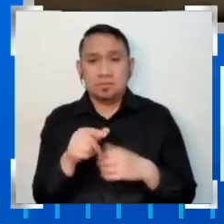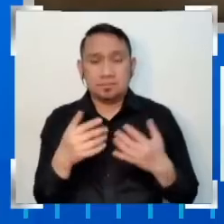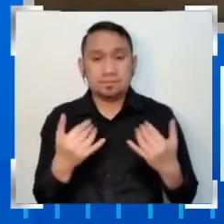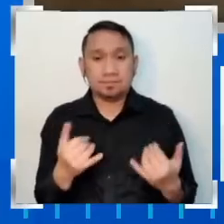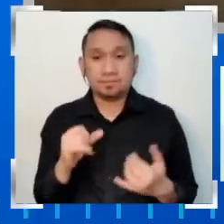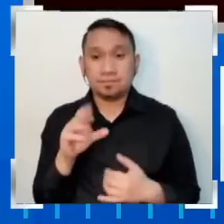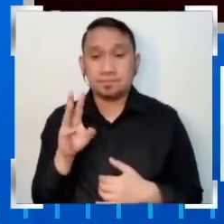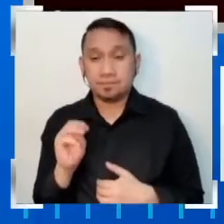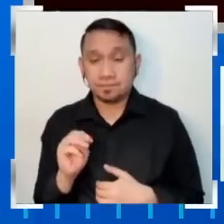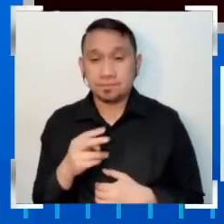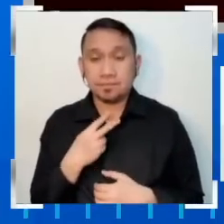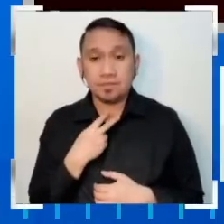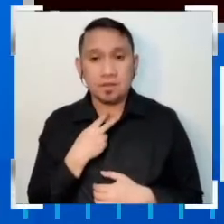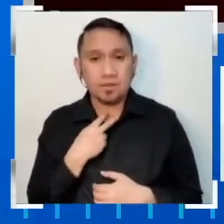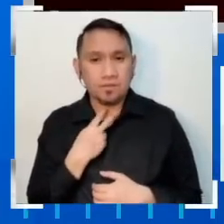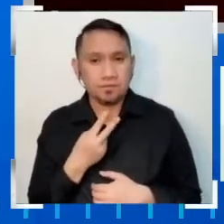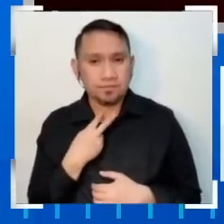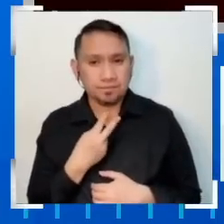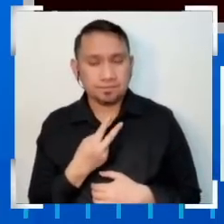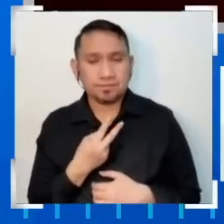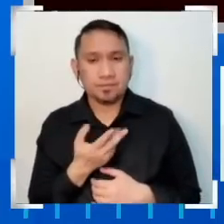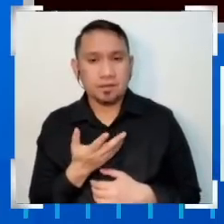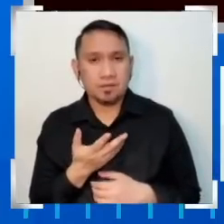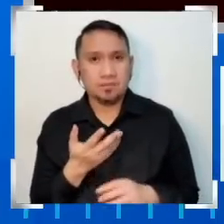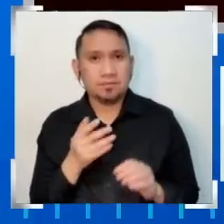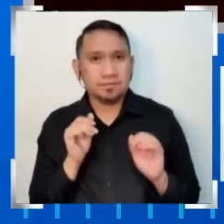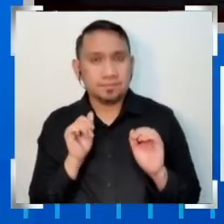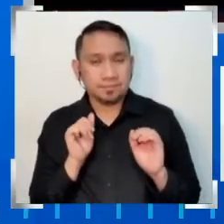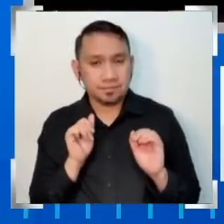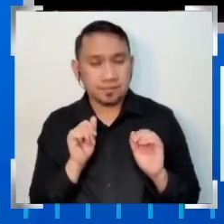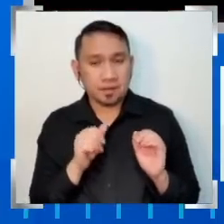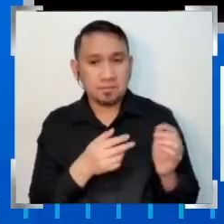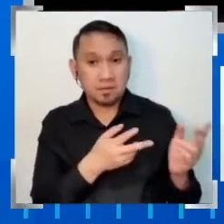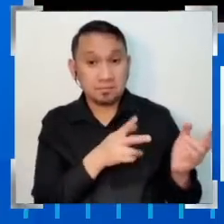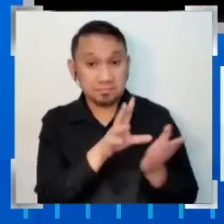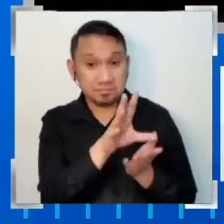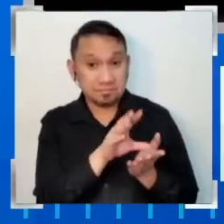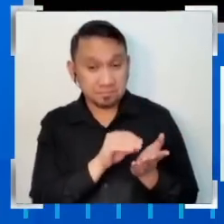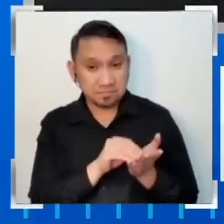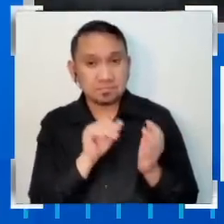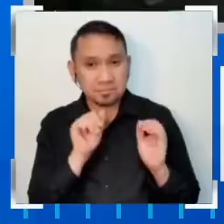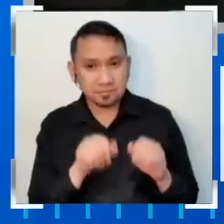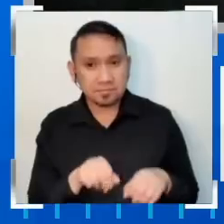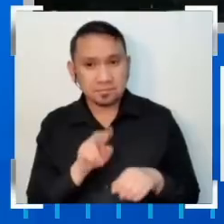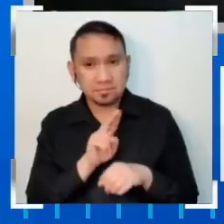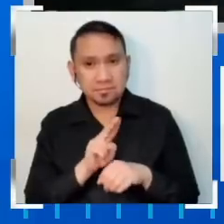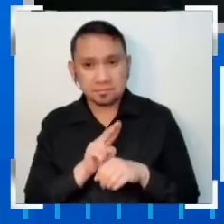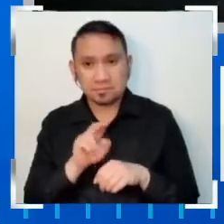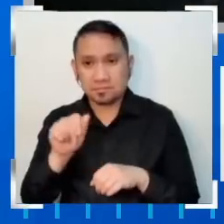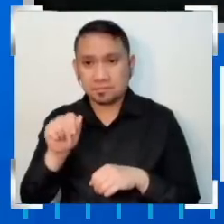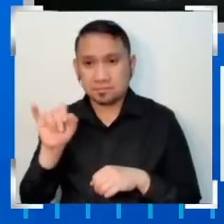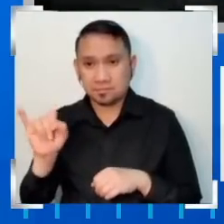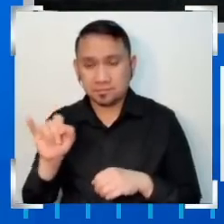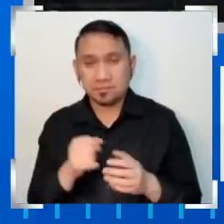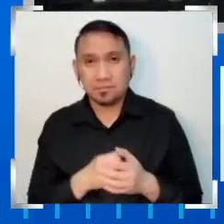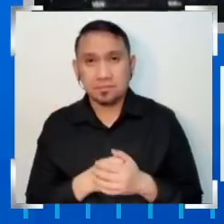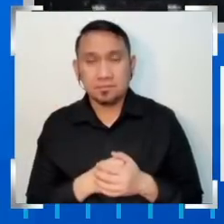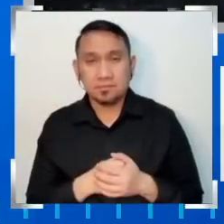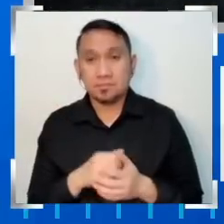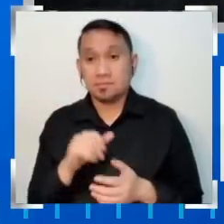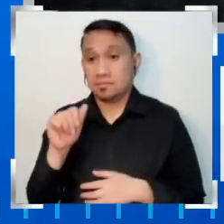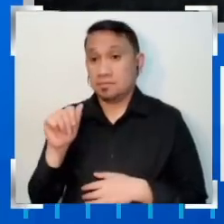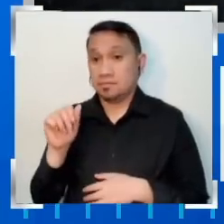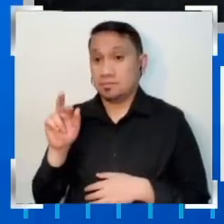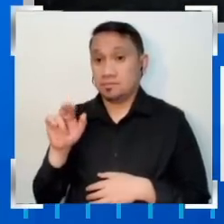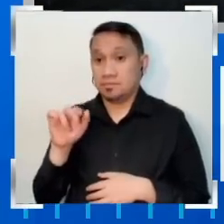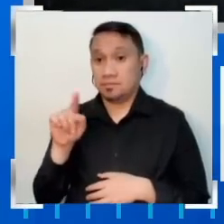voice cloning, na maaari namang magawa sa tulong ng artificial intelligence o AI. Sa Arizona, isang ginang amuntik